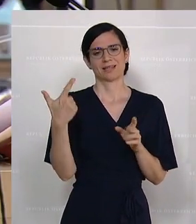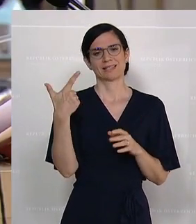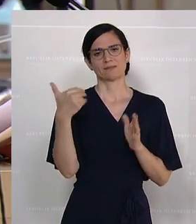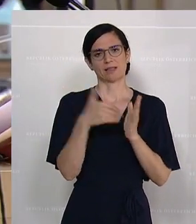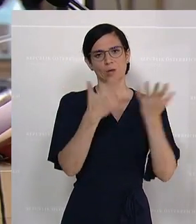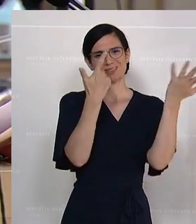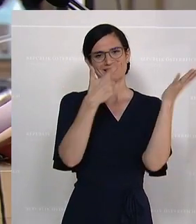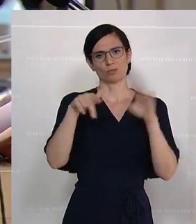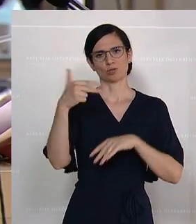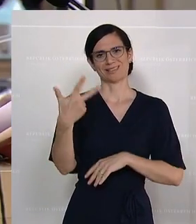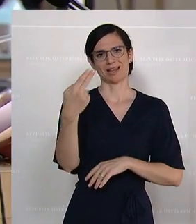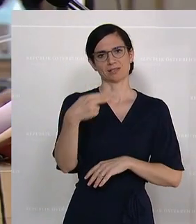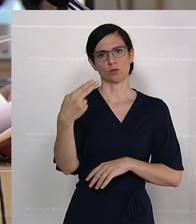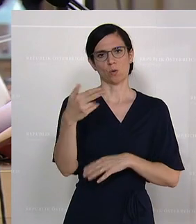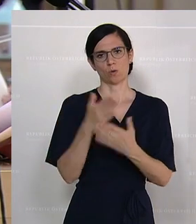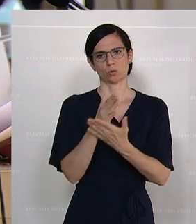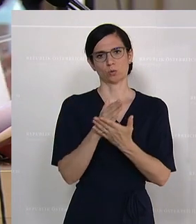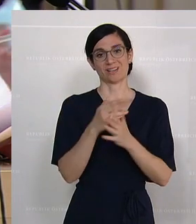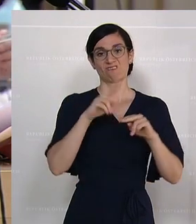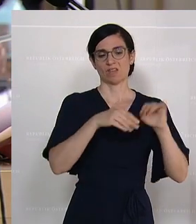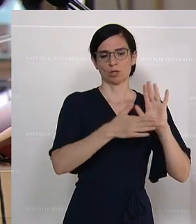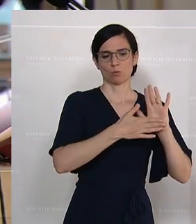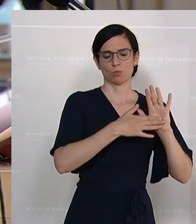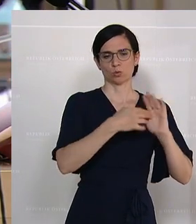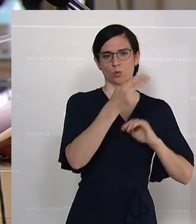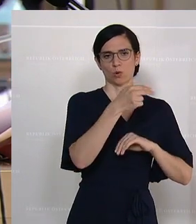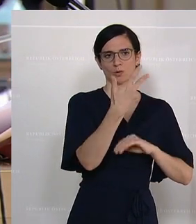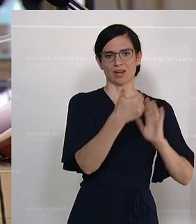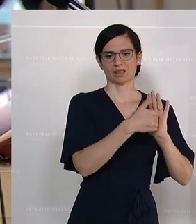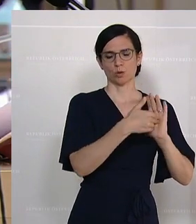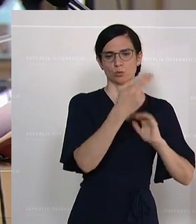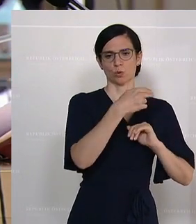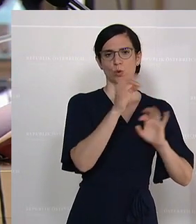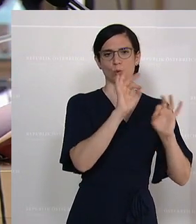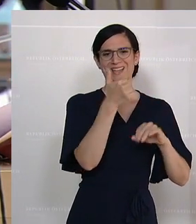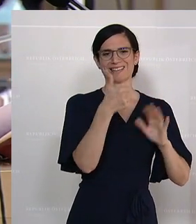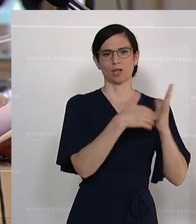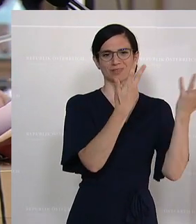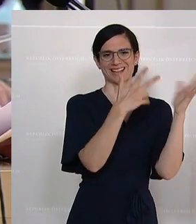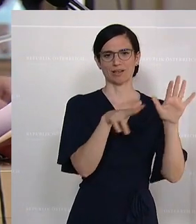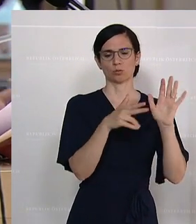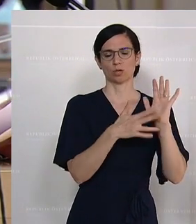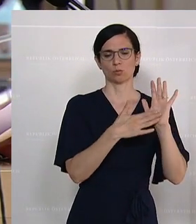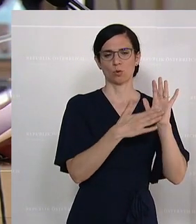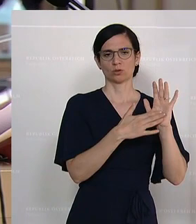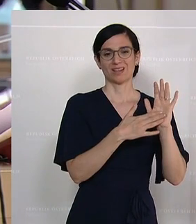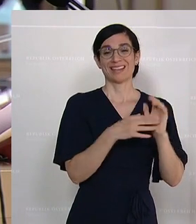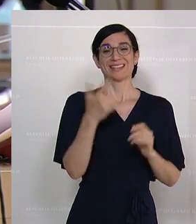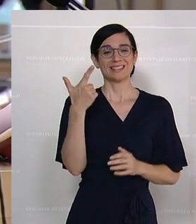2.730 euro wenn das bruttoeinkommen teilten 3000 bzw 1800 euro brutto beträgt